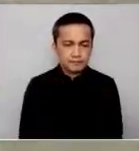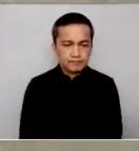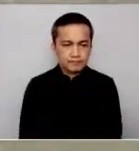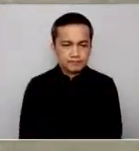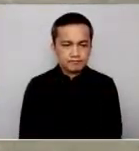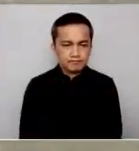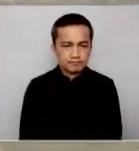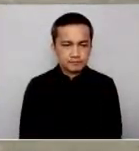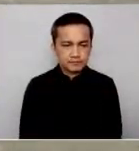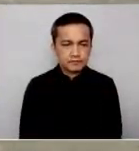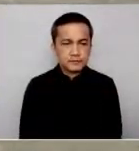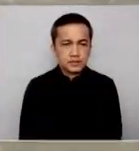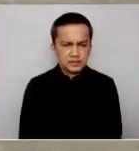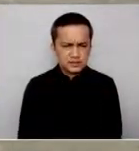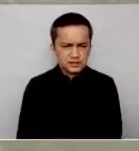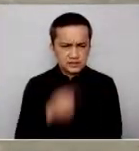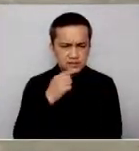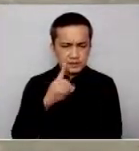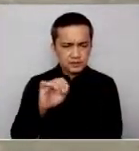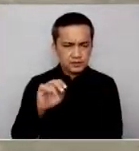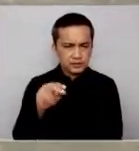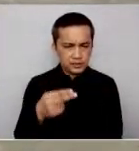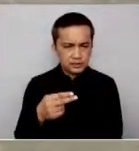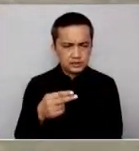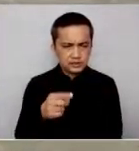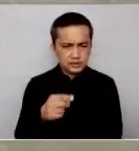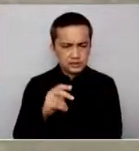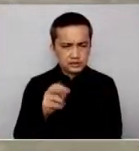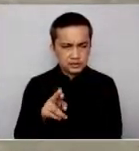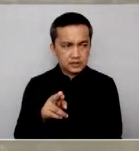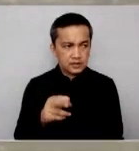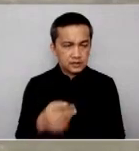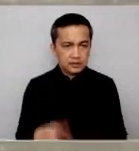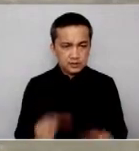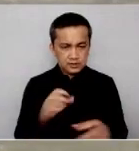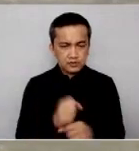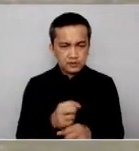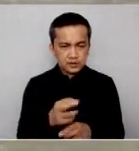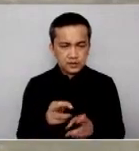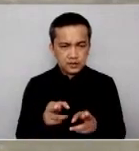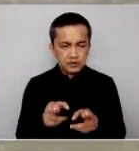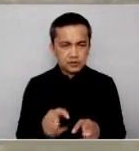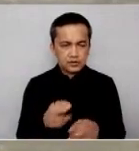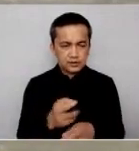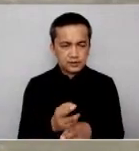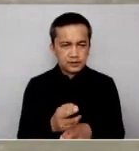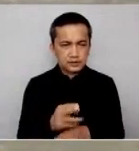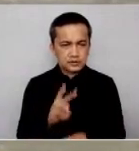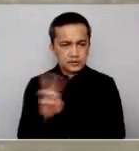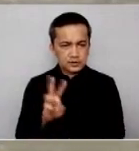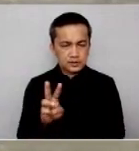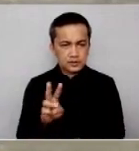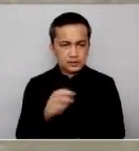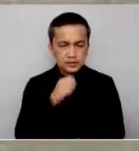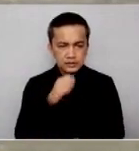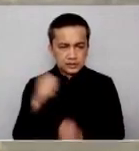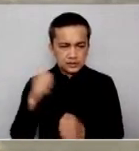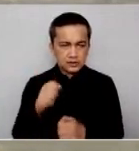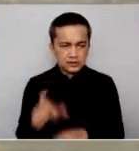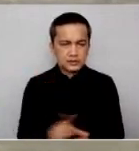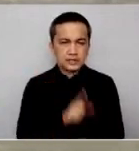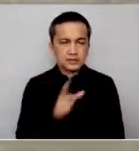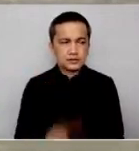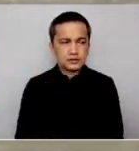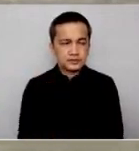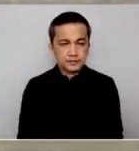Gretzen, sinisigurado ng DPWH-NCR na matatapos ang road repairs sa Miyerkules at hindi na inaasahan pang mapapahaba. Sa ngayon,